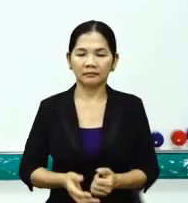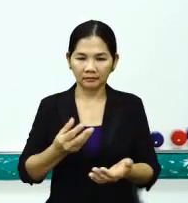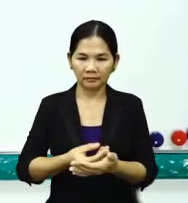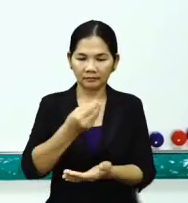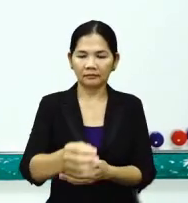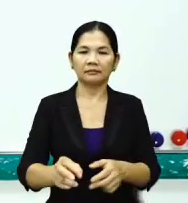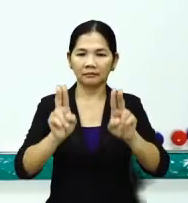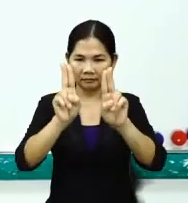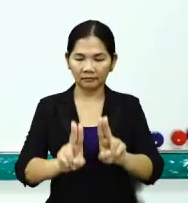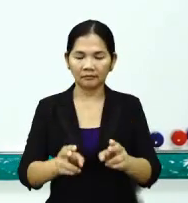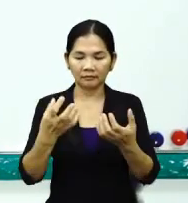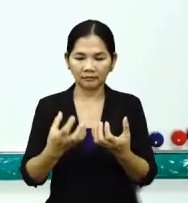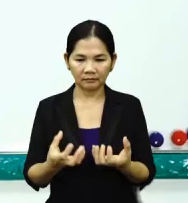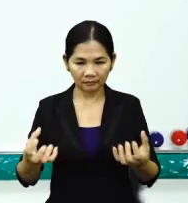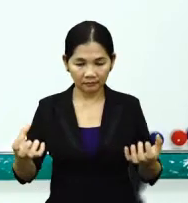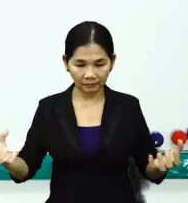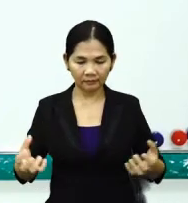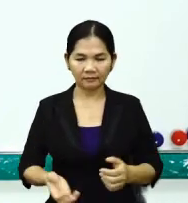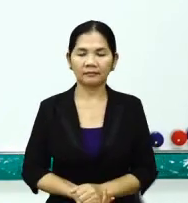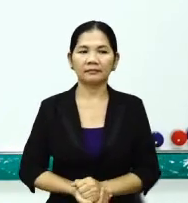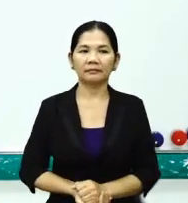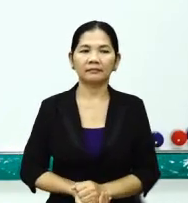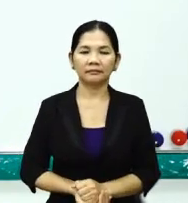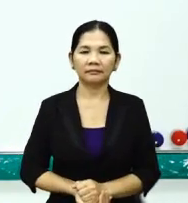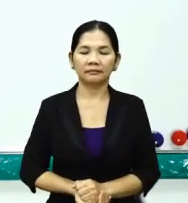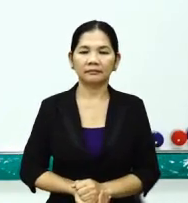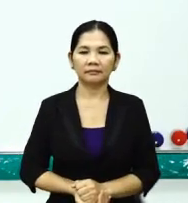Nâng tính ấy vắn.